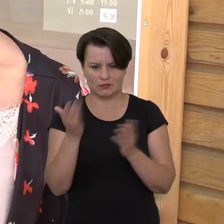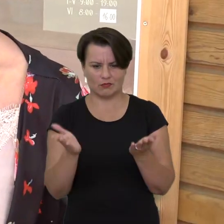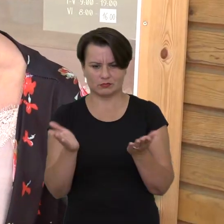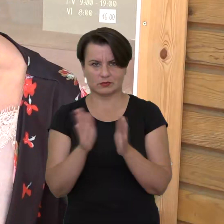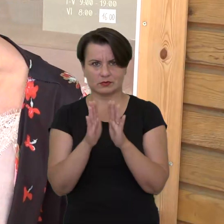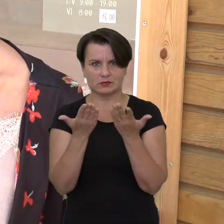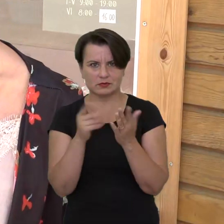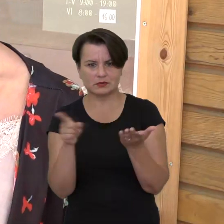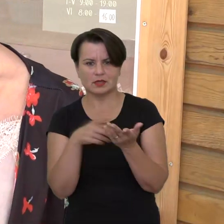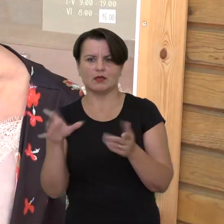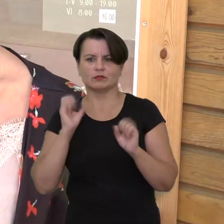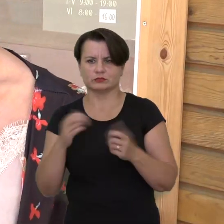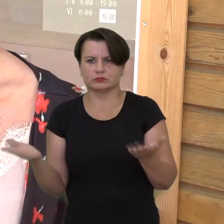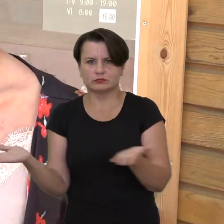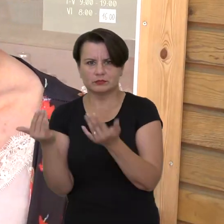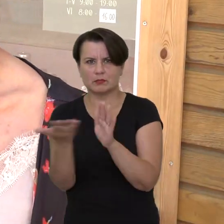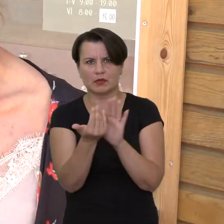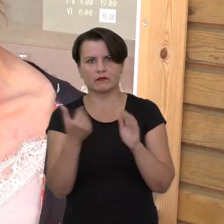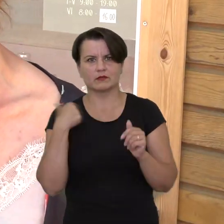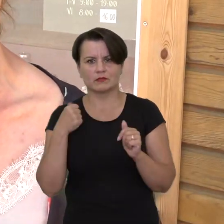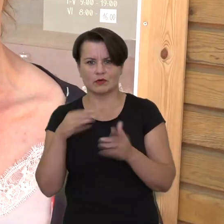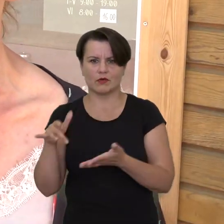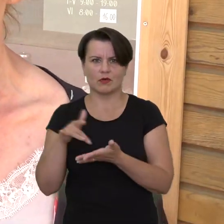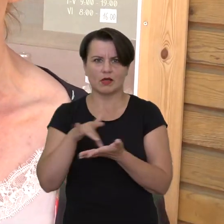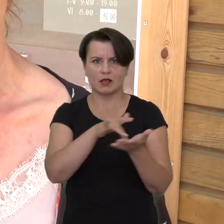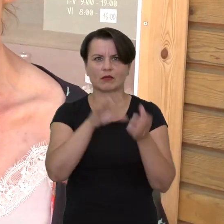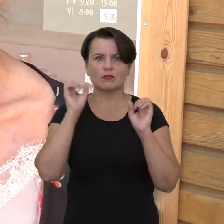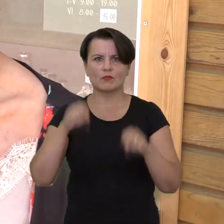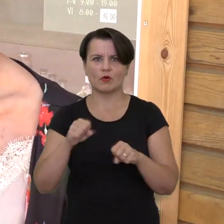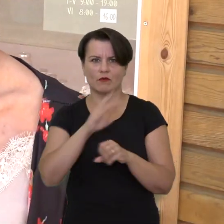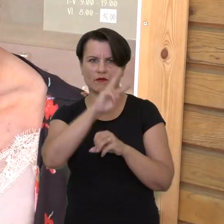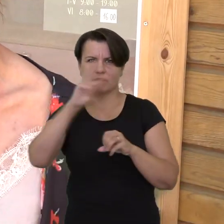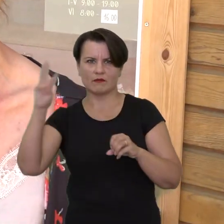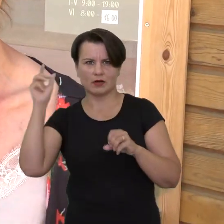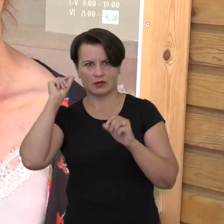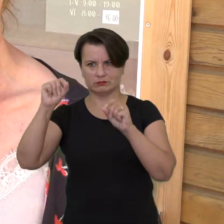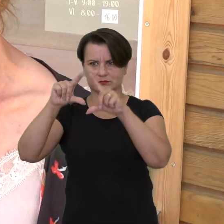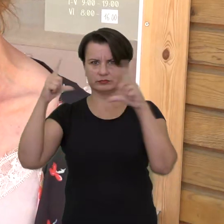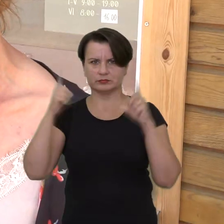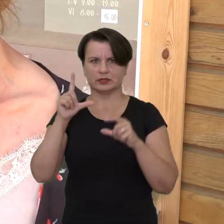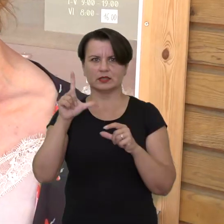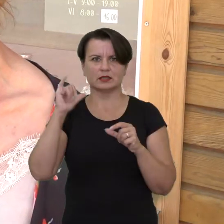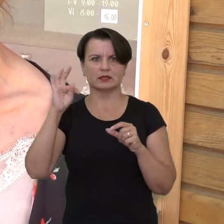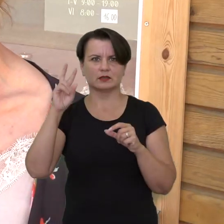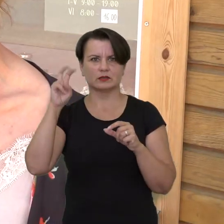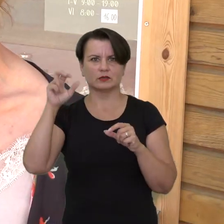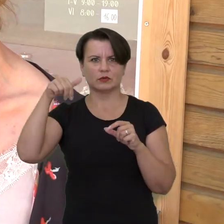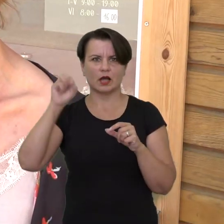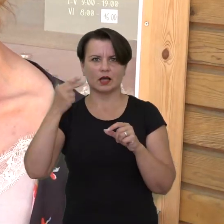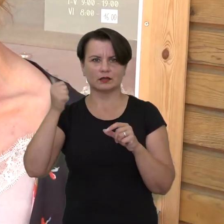labai įdomus leidinys. Aš manau, kad daugeliu tai bus idėja keliauti, paskatins žmonės keliauti. Jos galima